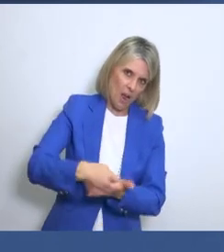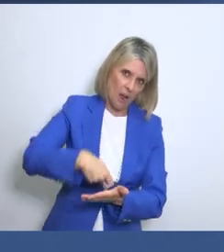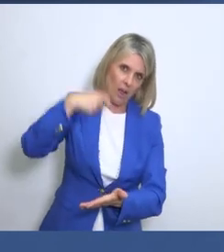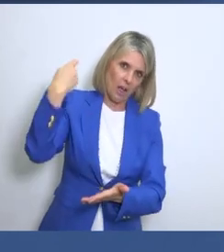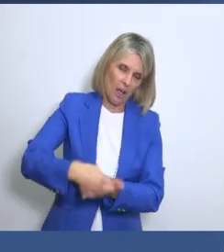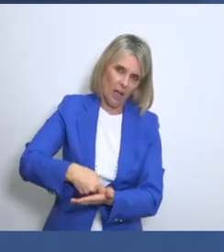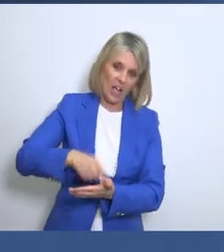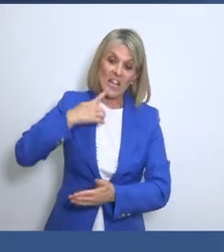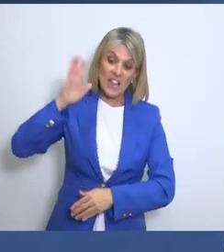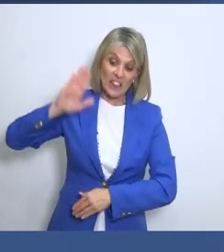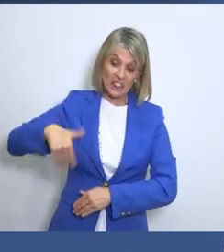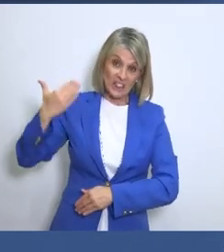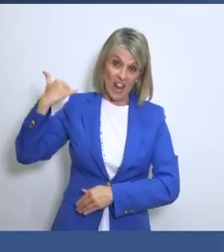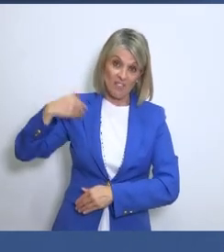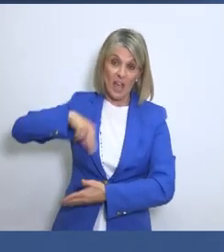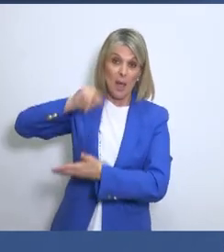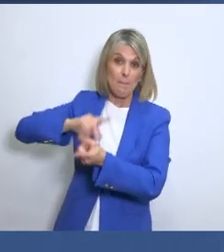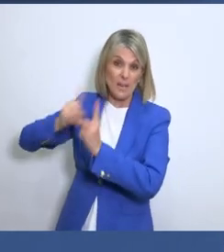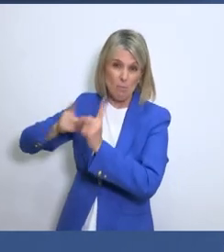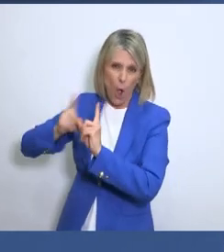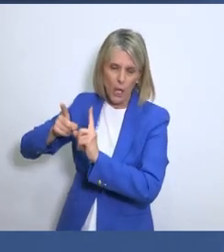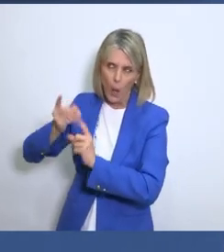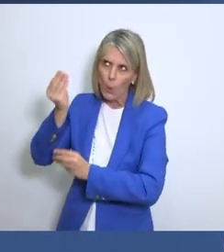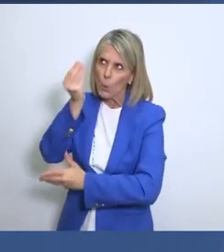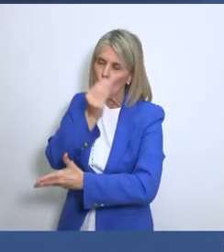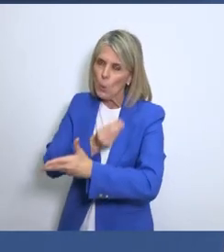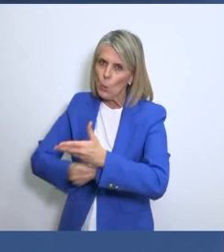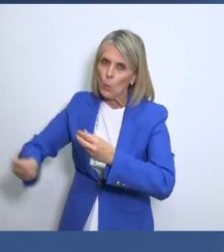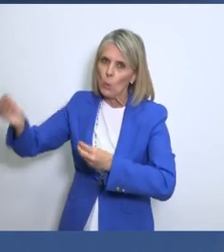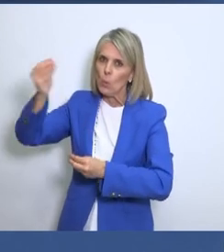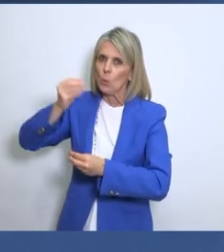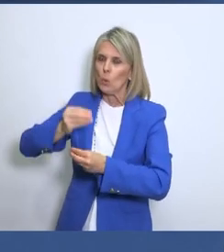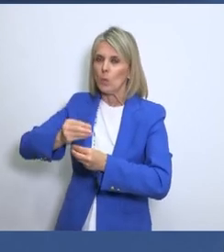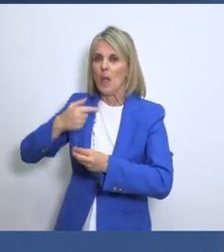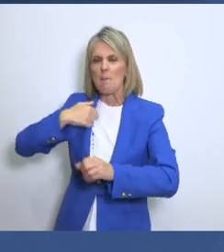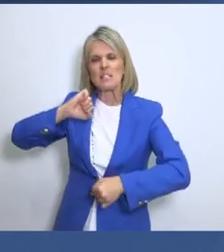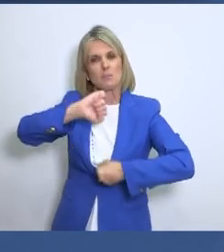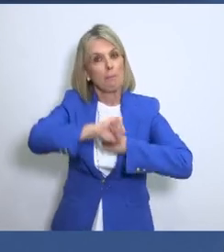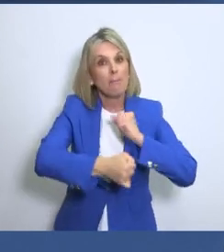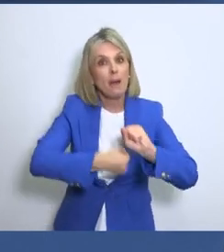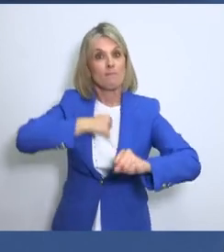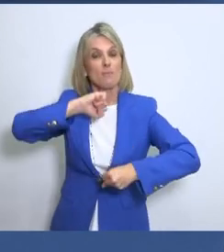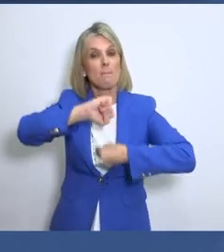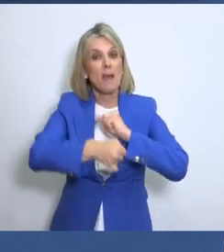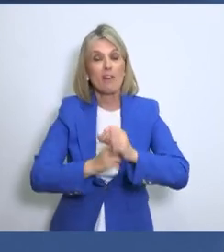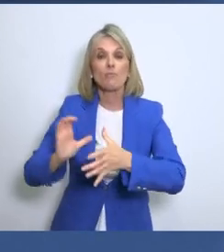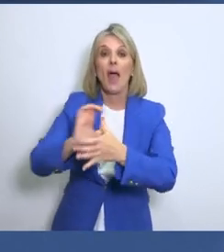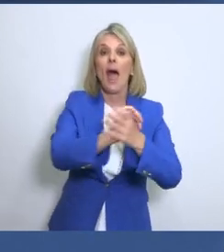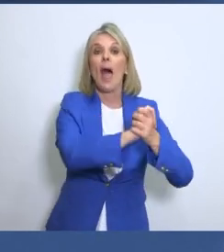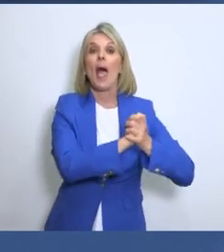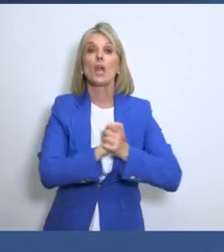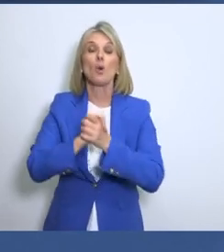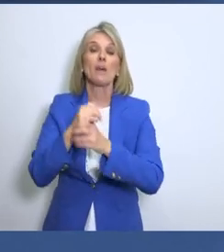τελευταία περίοδο με τα μνημόνια. Εμείς αγωνιζόμαστε για τις Ηνωμένες